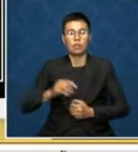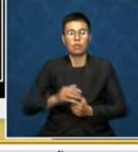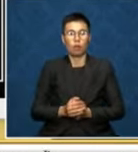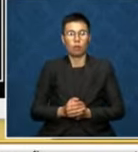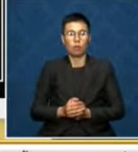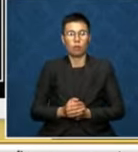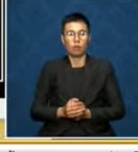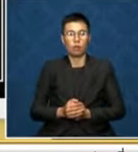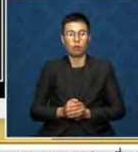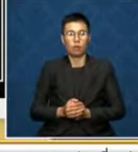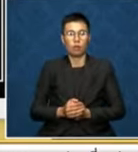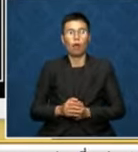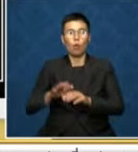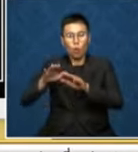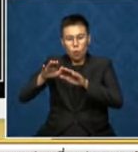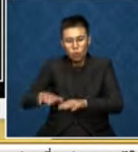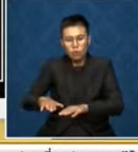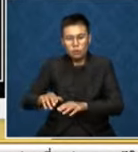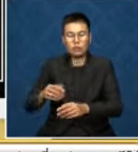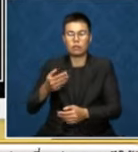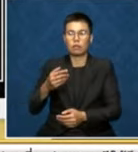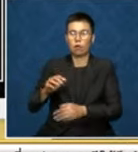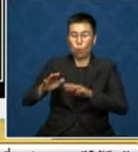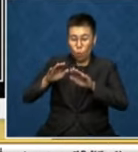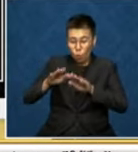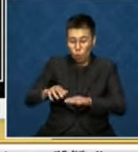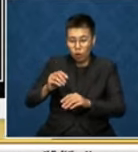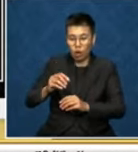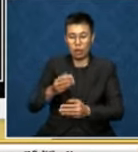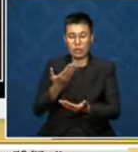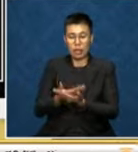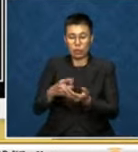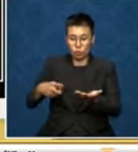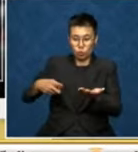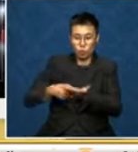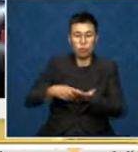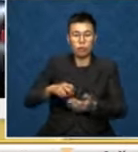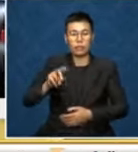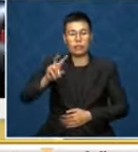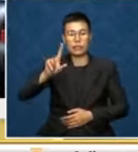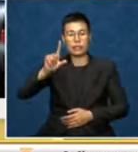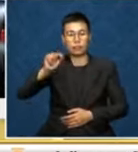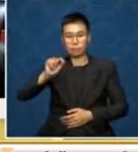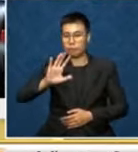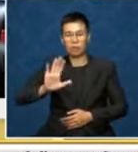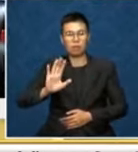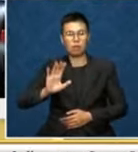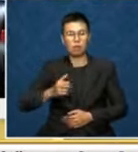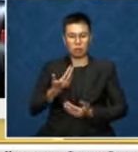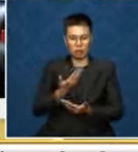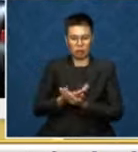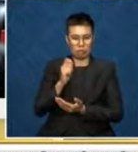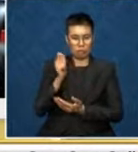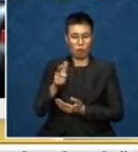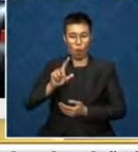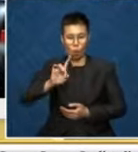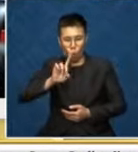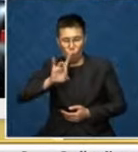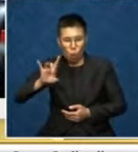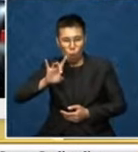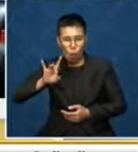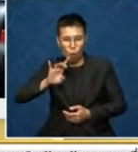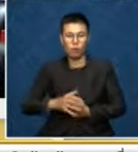ะไปลดเฉพาะค่ารถไฟฟ้า20บาทเนื่องจากว่าจะออกจากบ้านแล้วใช้เงินเป็นร้อยนะครับกว่าจะถึงรถไฟฟ้า20บาทขอบ